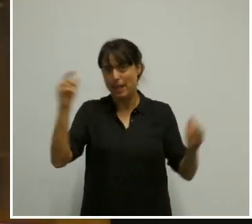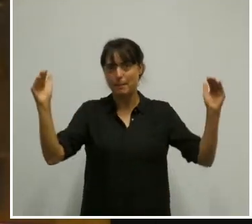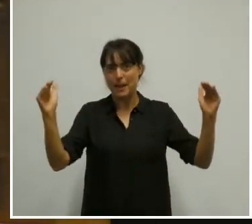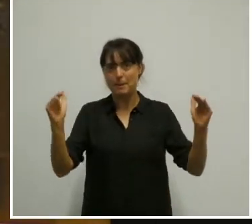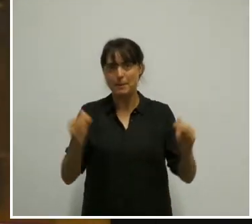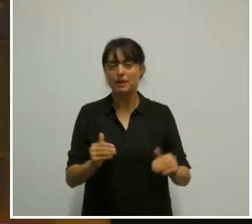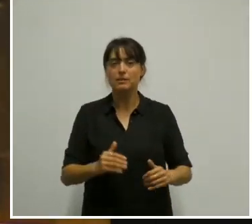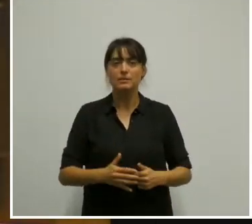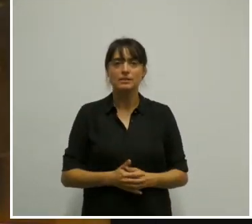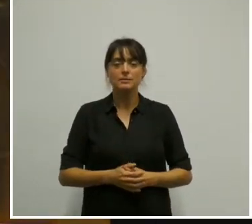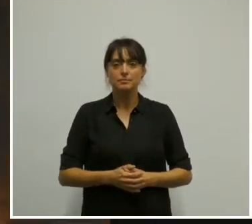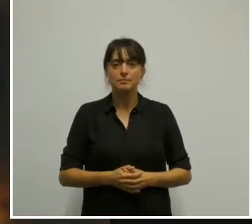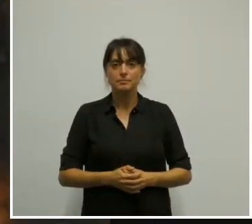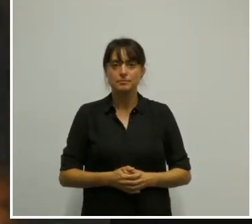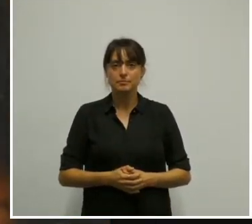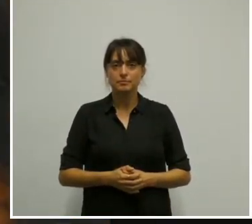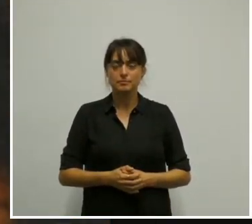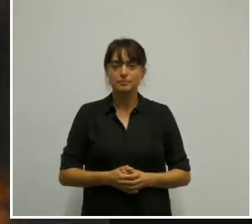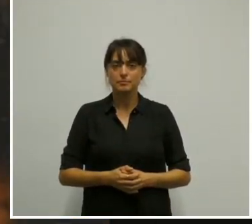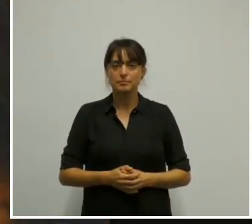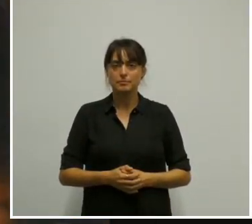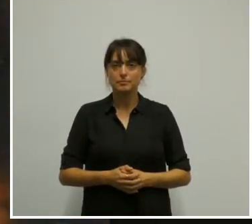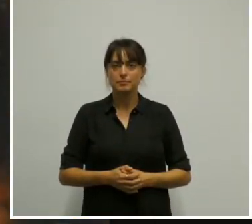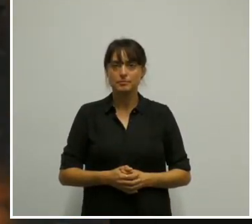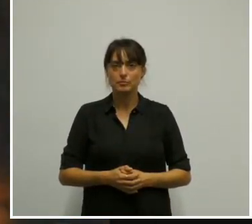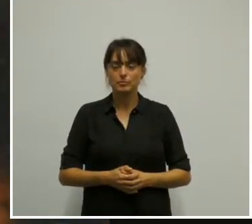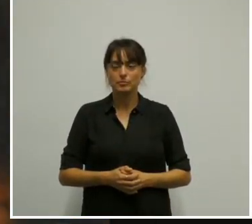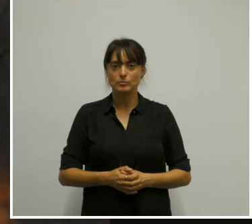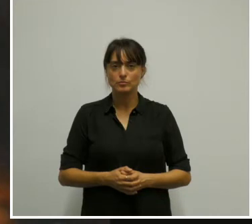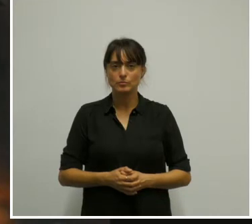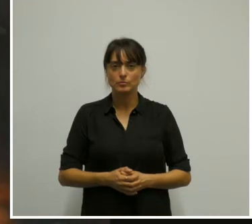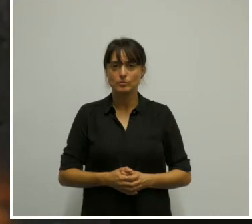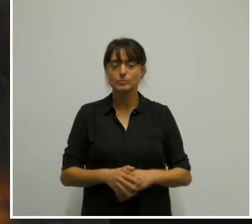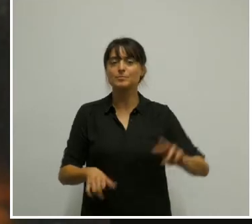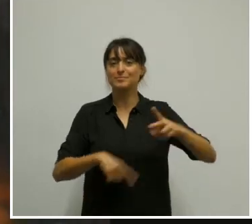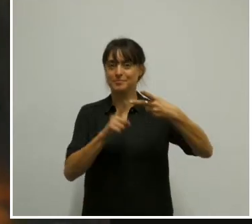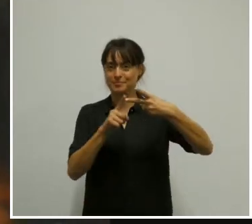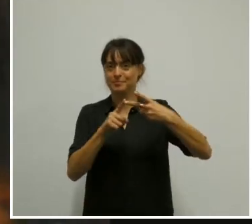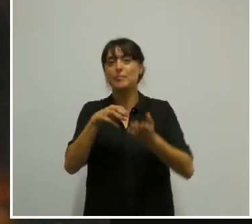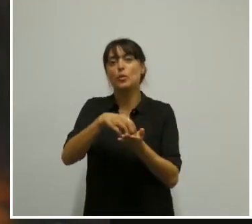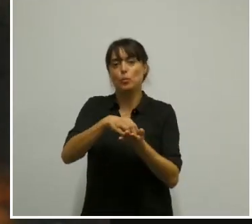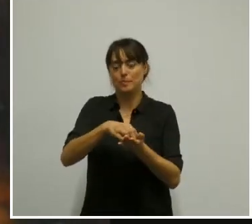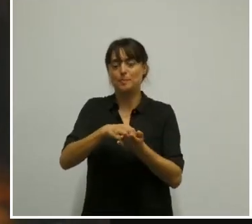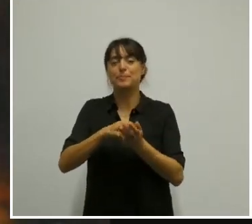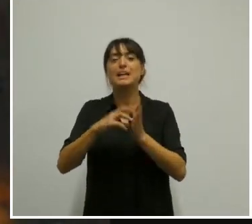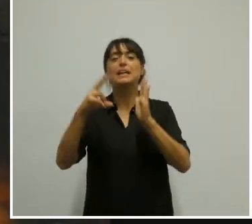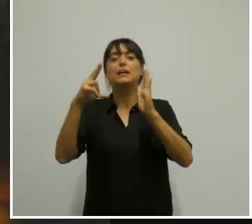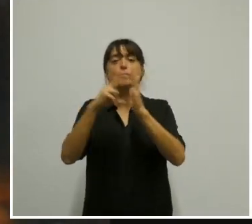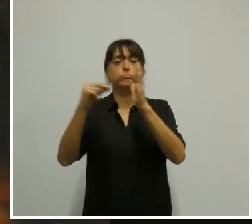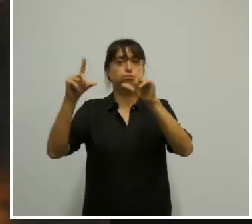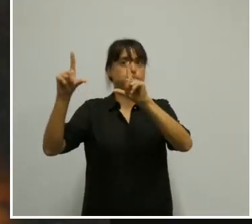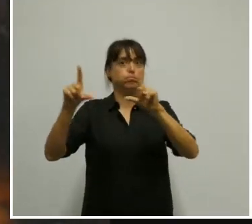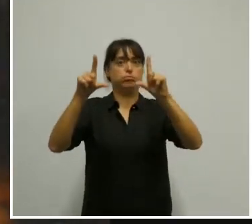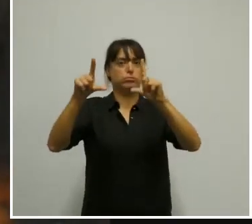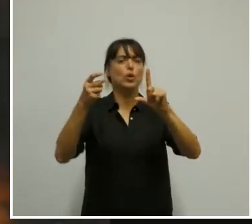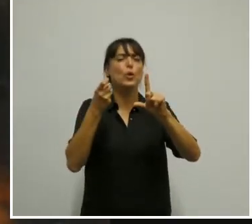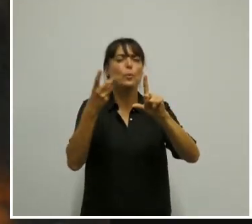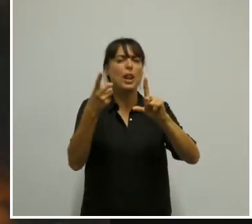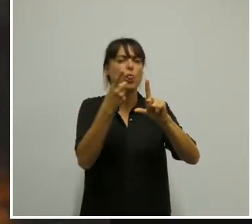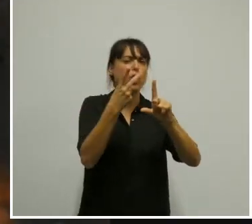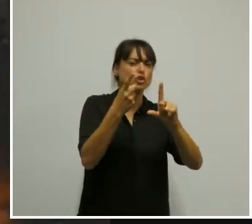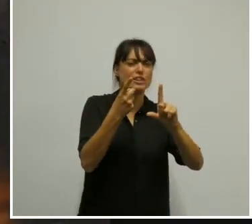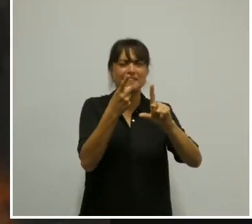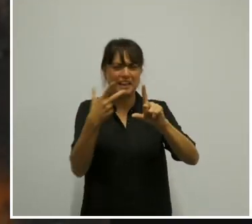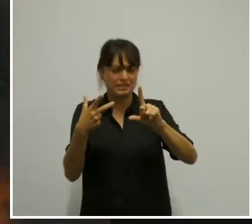Bueno, tenia un parell de dubtes, moltes gràcies. La següent dubte és, no sé si és la diapositiva número 12 o 13, he entès que hi